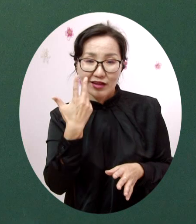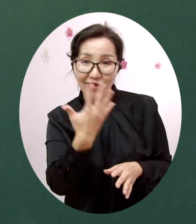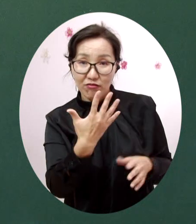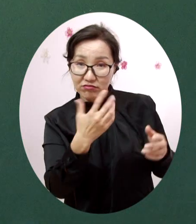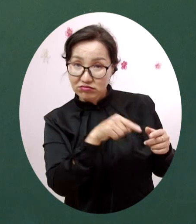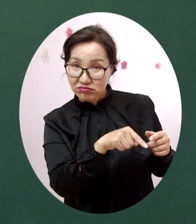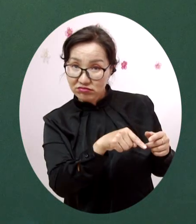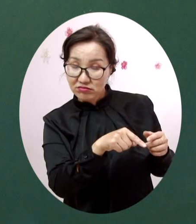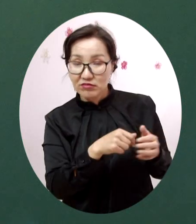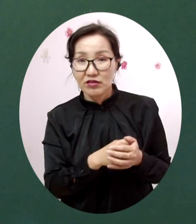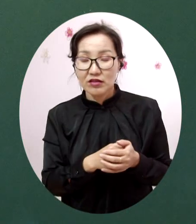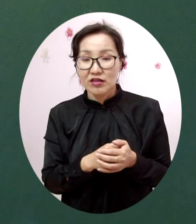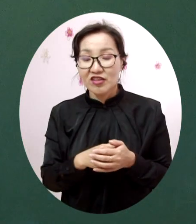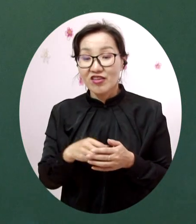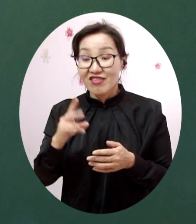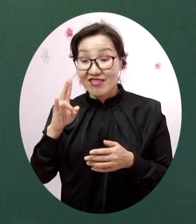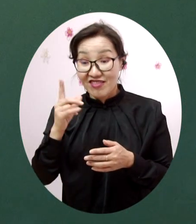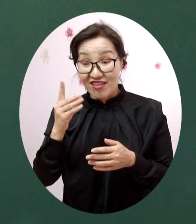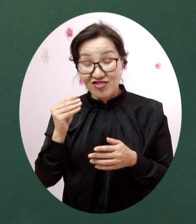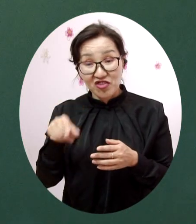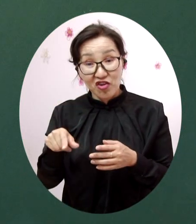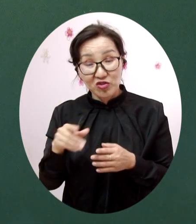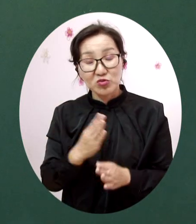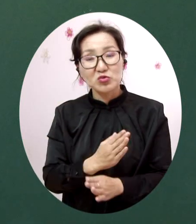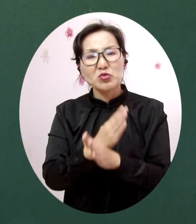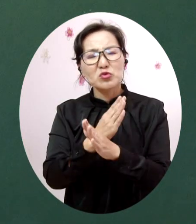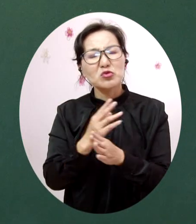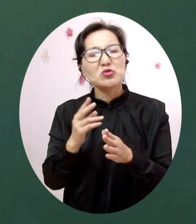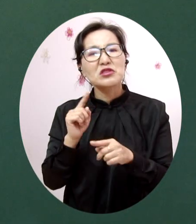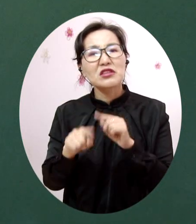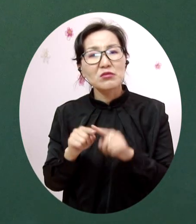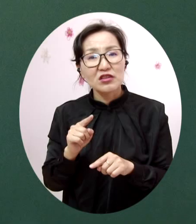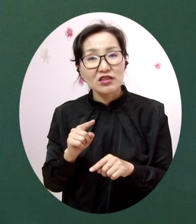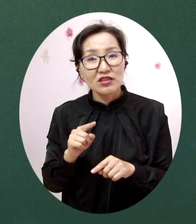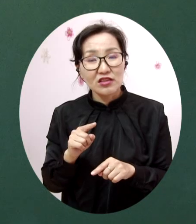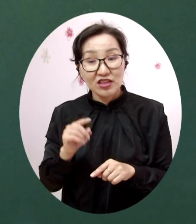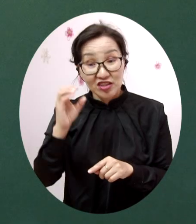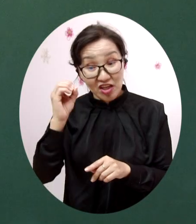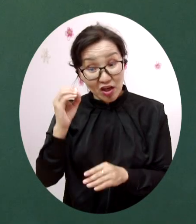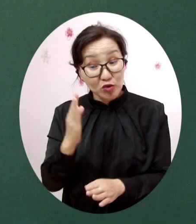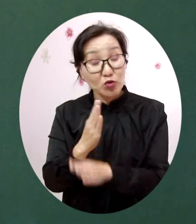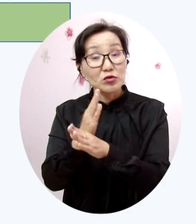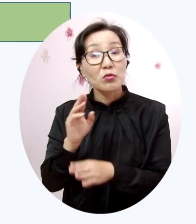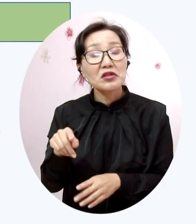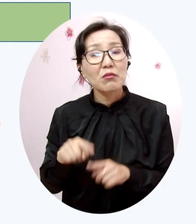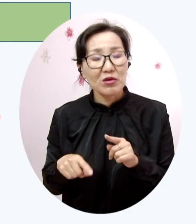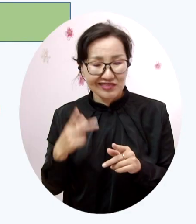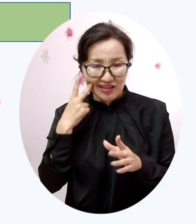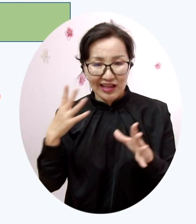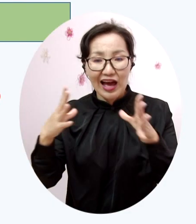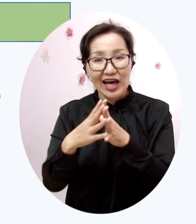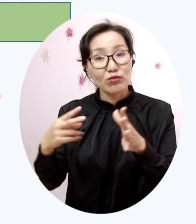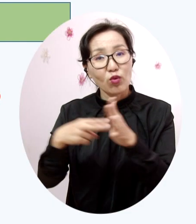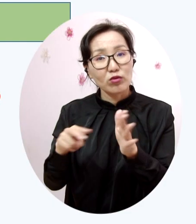нь байна. Харин нэгжийн орон юугаар төгссөн байна? Тэгээр төгссөн байвал хэдэд хуваагдах нь